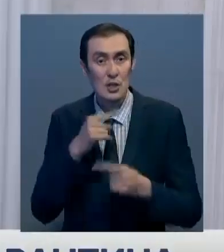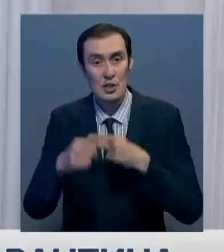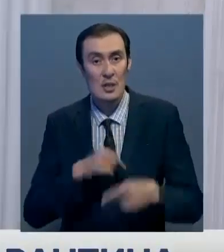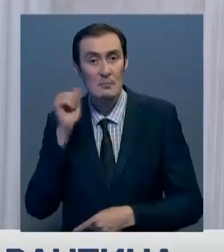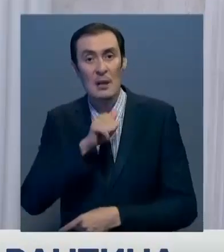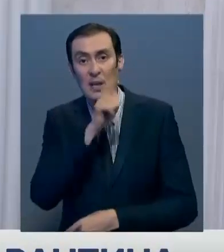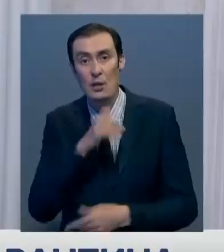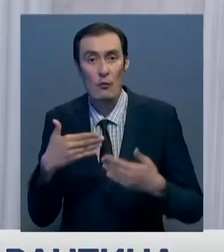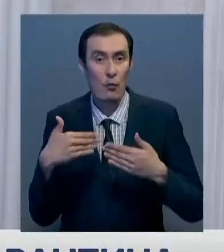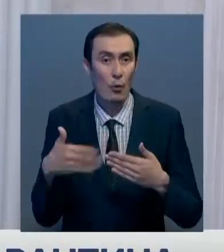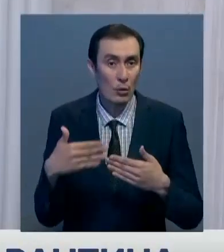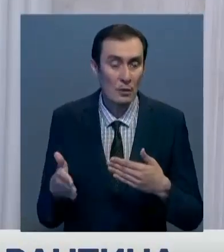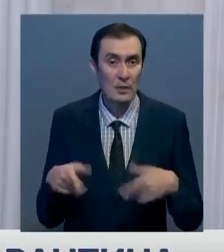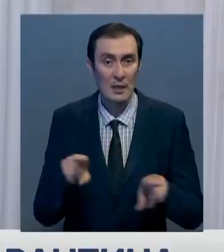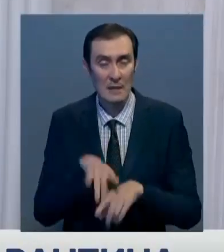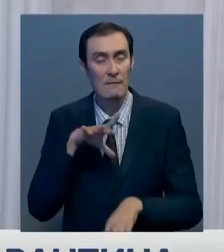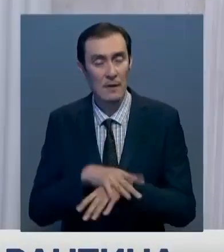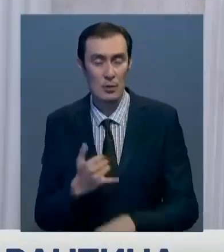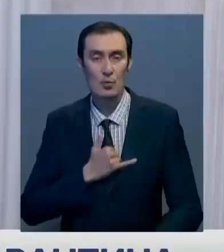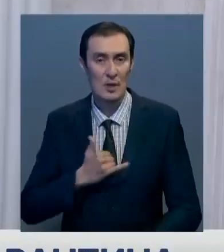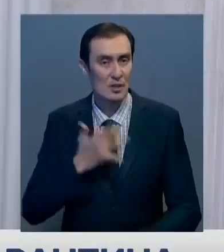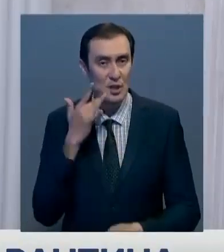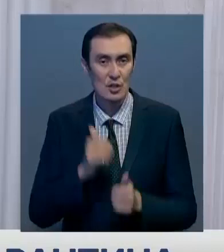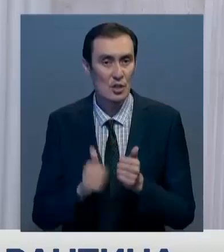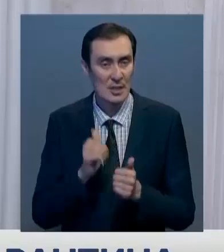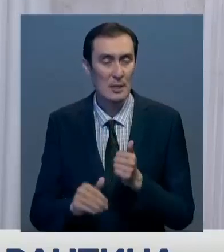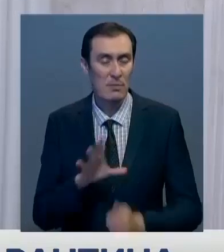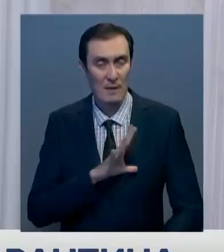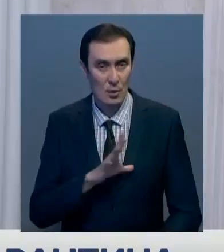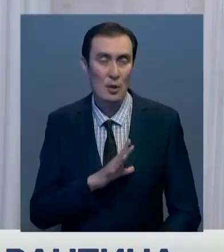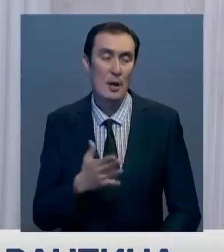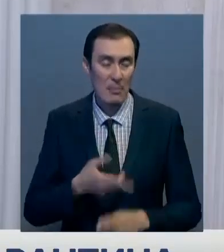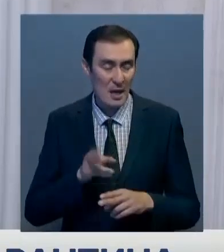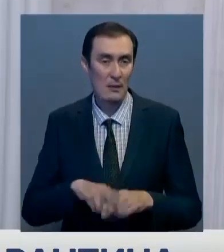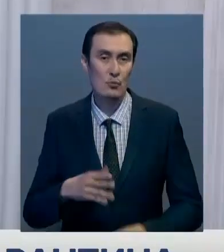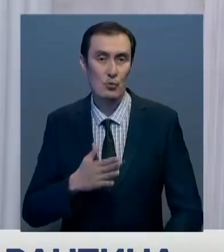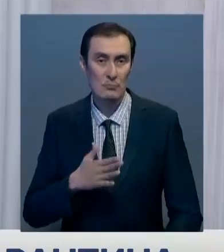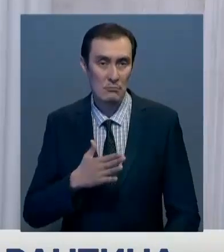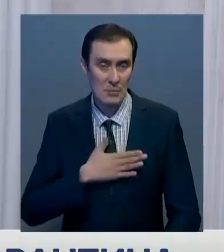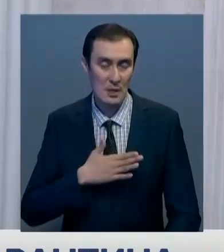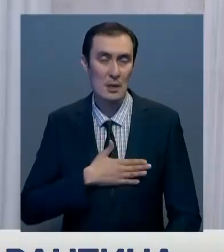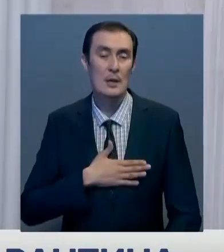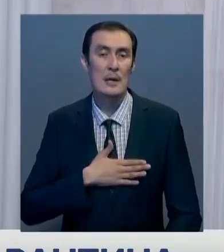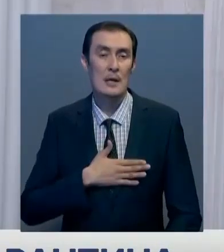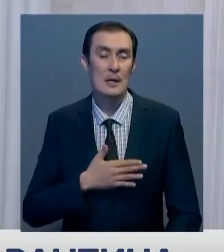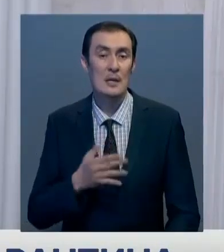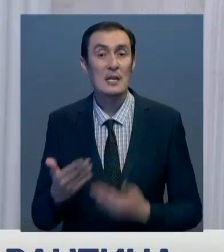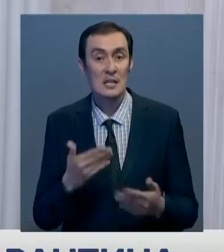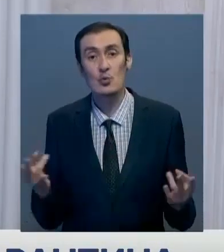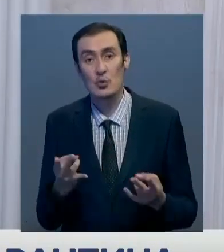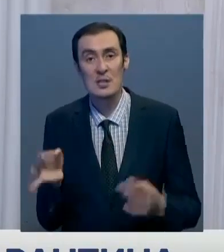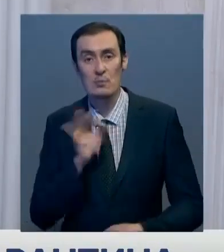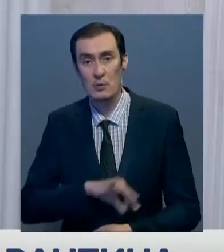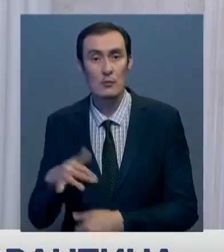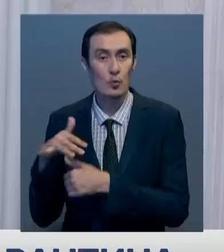задние входы. Вот такие факты у нас очень часто встречаются. Мы поэтому при необходимости